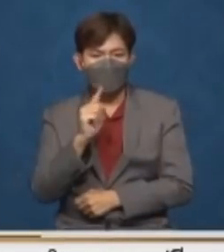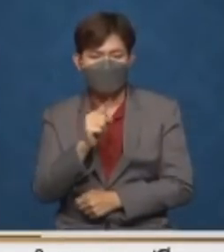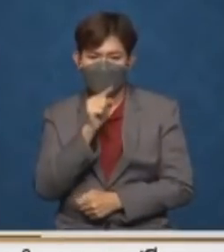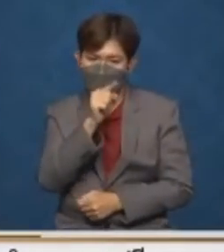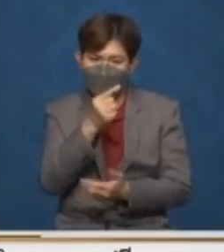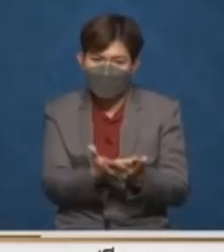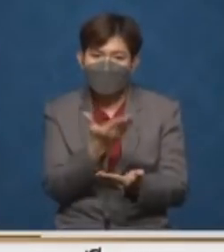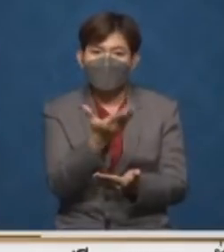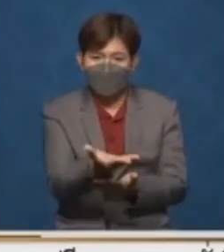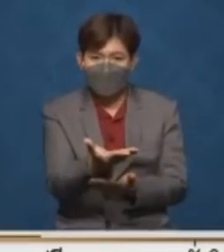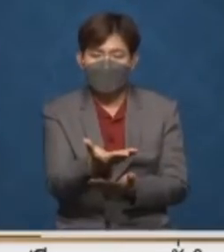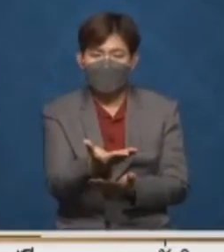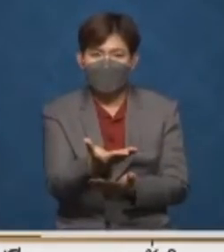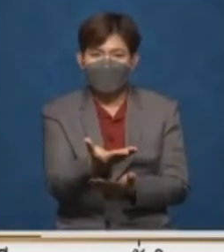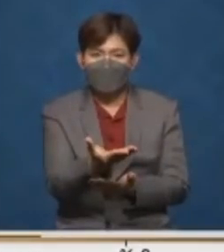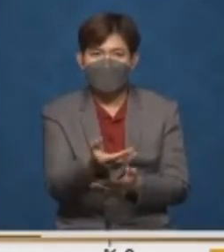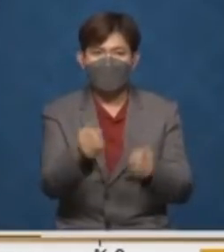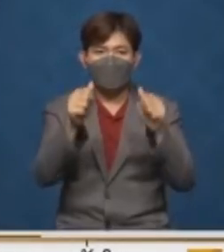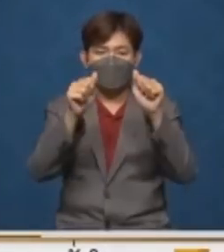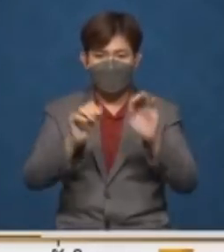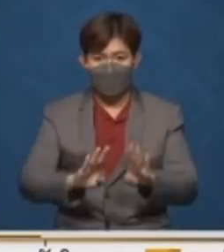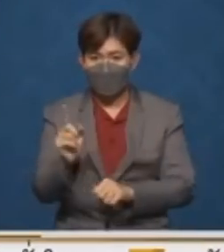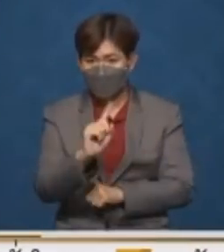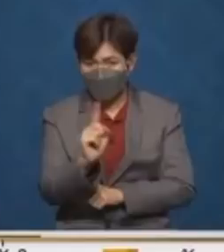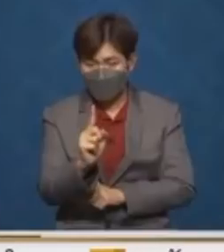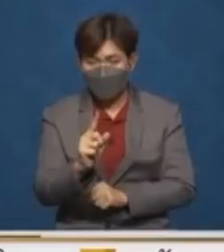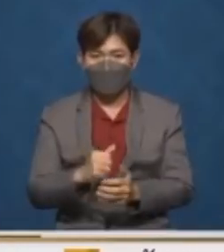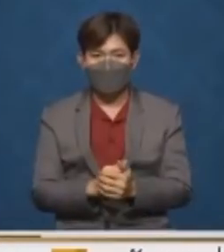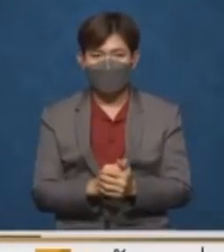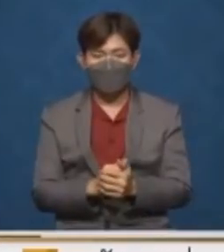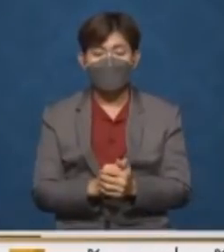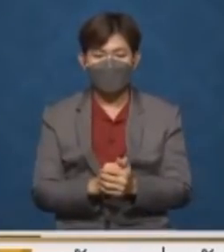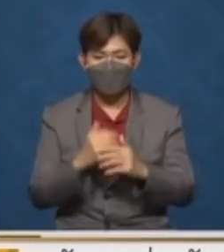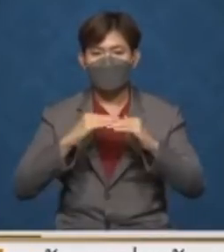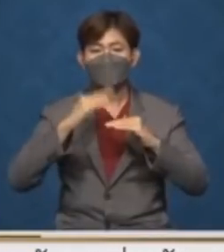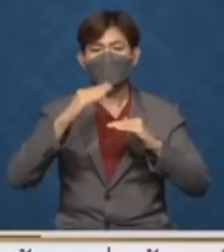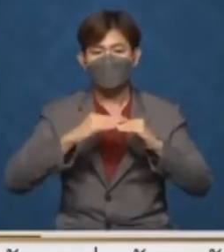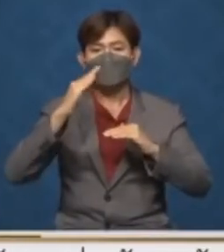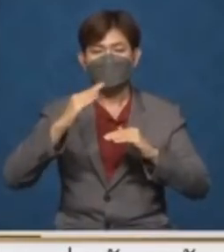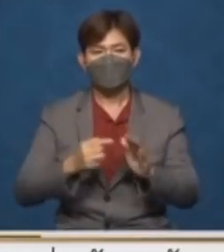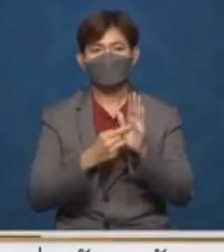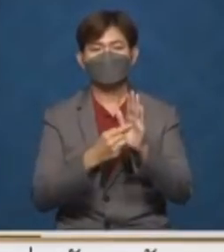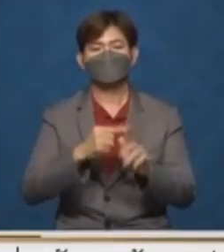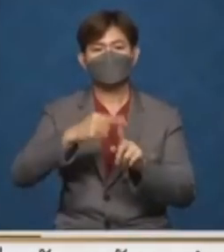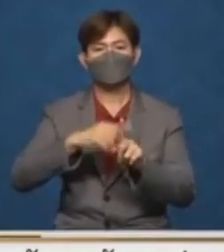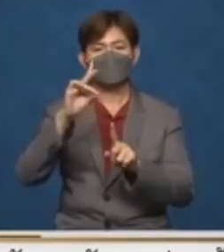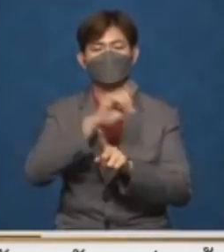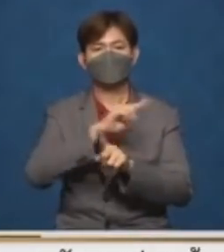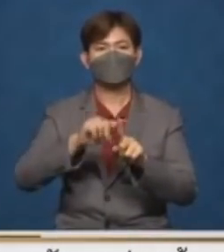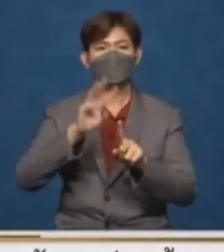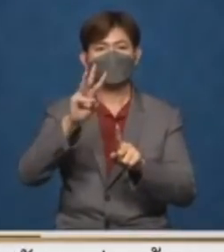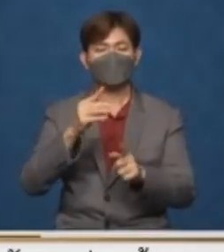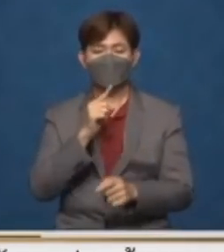อ แบบเกินความเป็นจรงเมวท 6 กรักฎาคม จัดซือ 10.9